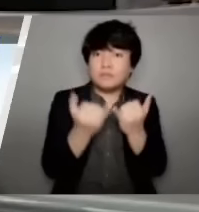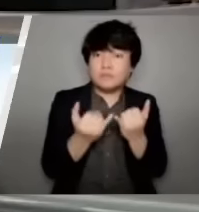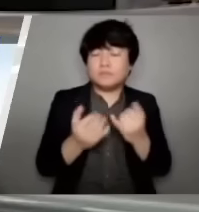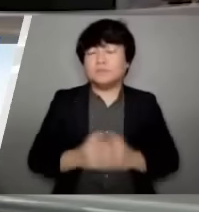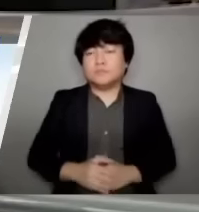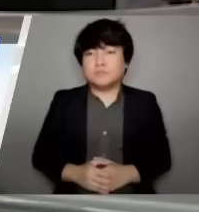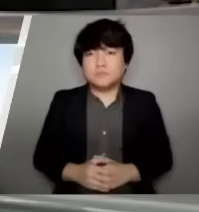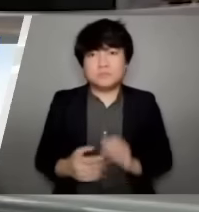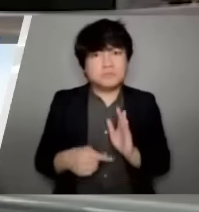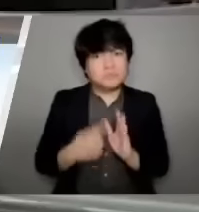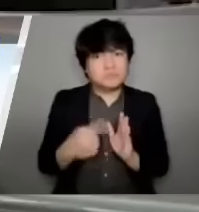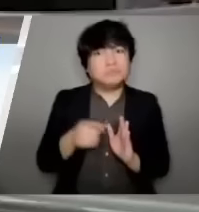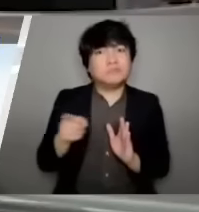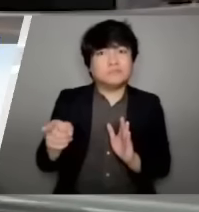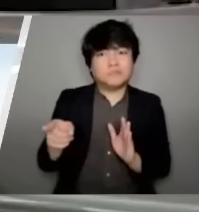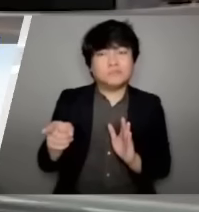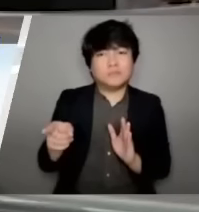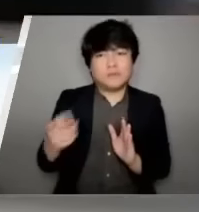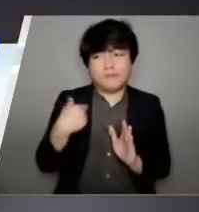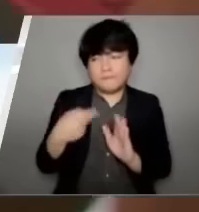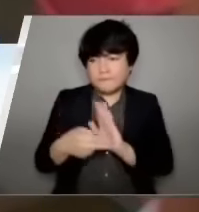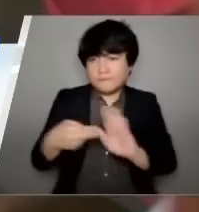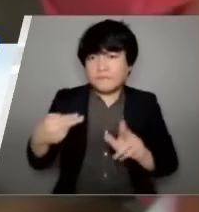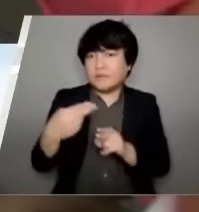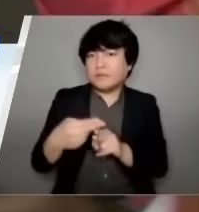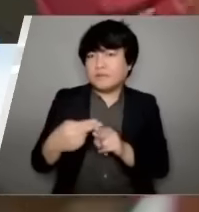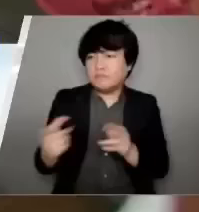minsan siya ang nakapangalan, minsan yung kapatid niya.